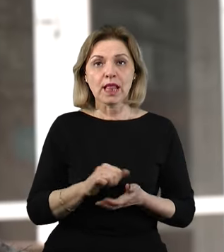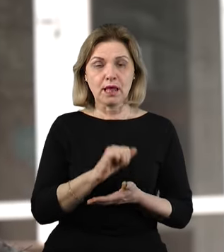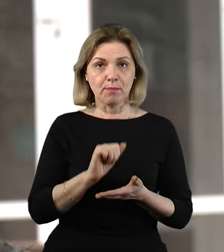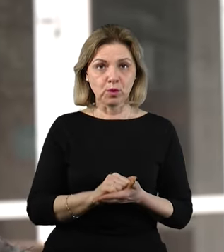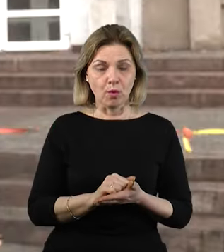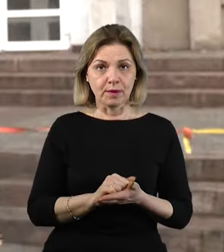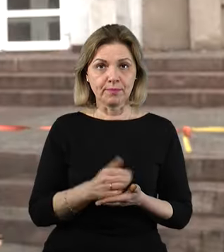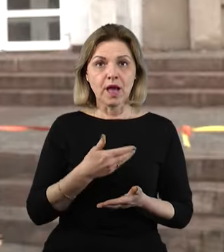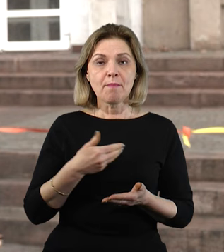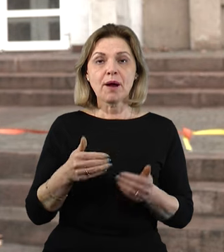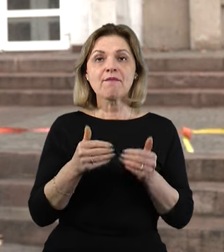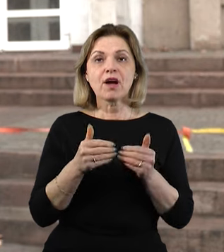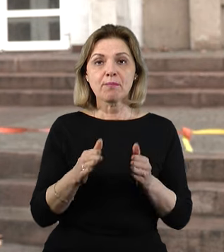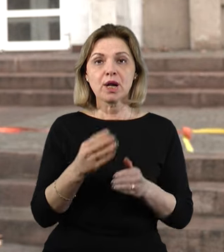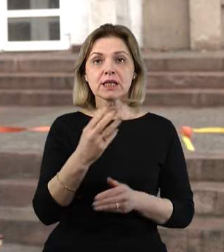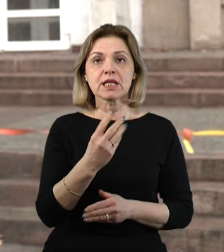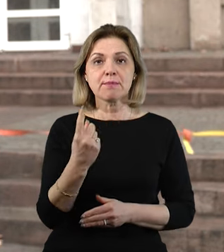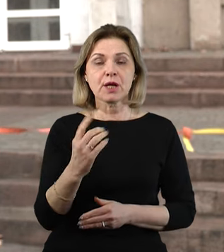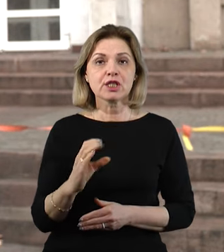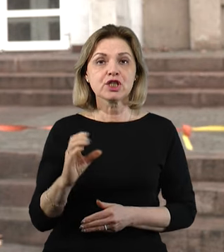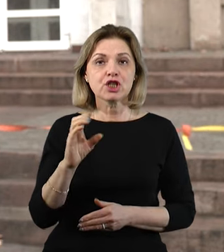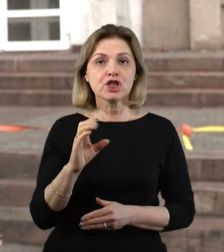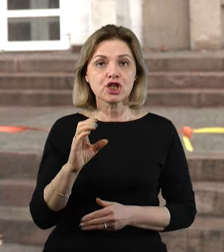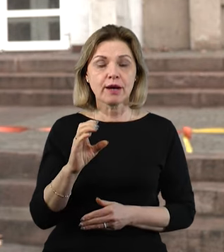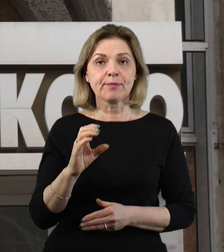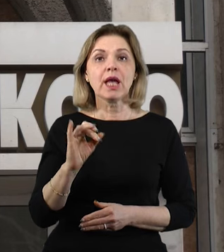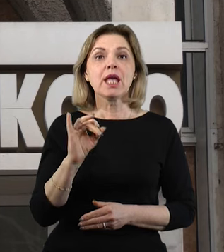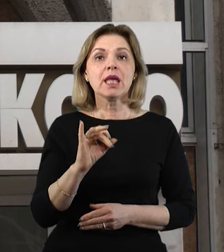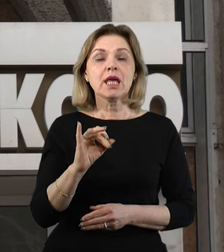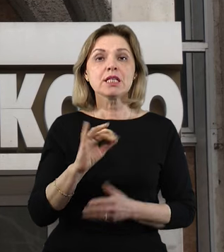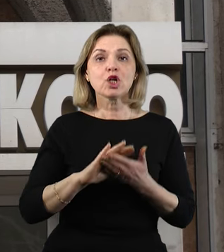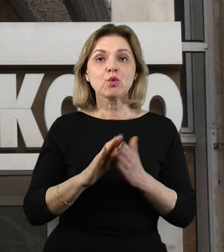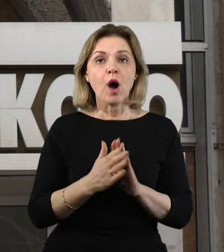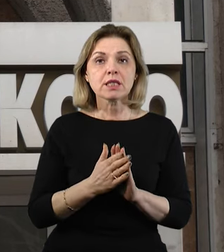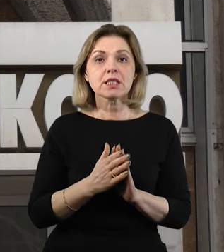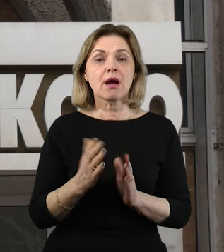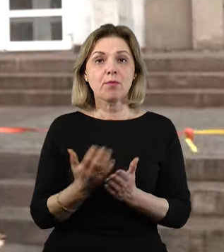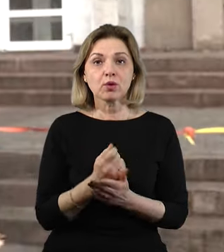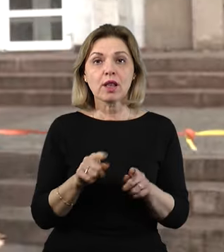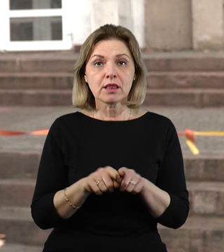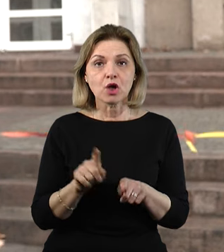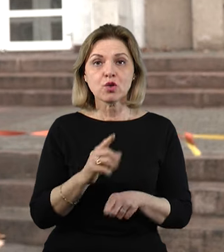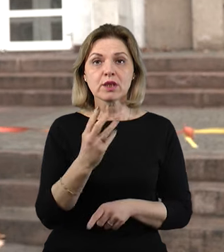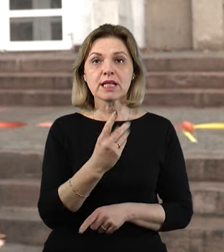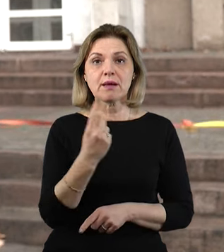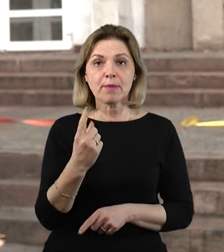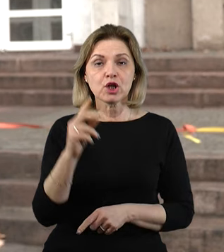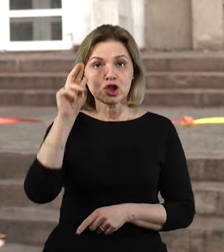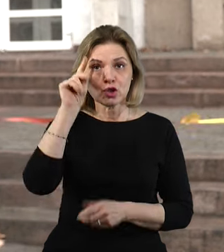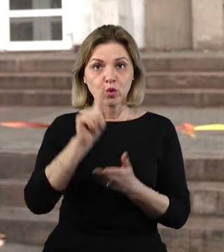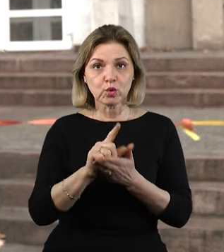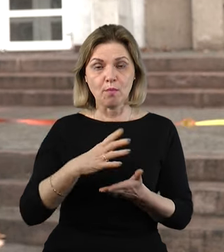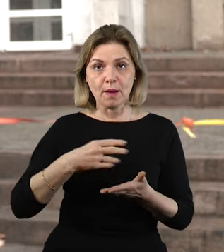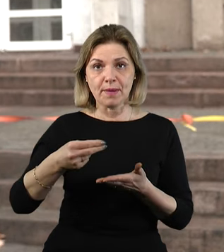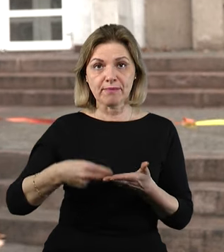отримати диплом. Ми випустилися 31 січня документально. І склалася ситуація в тому, що 31 числом мають бути